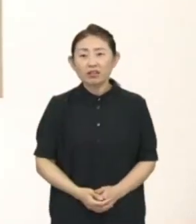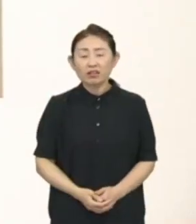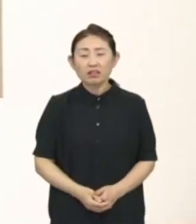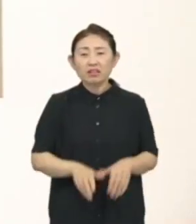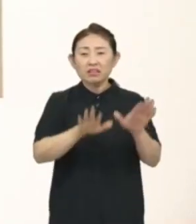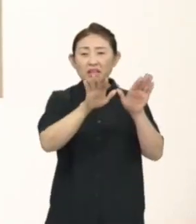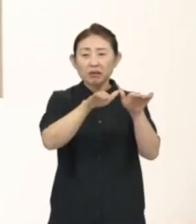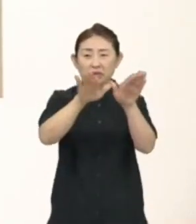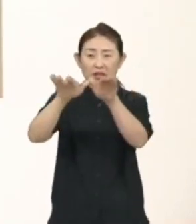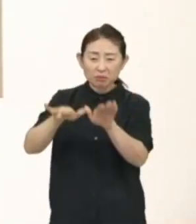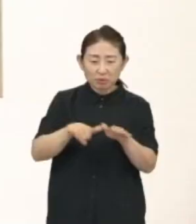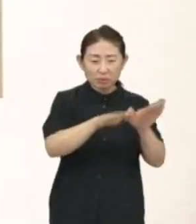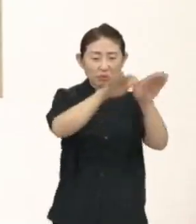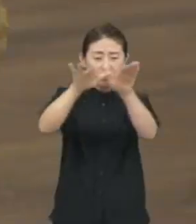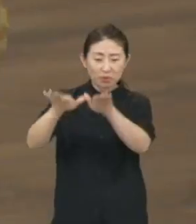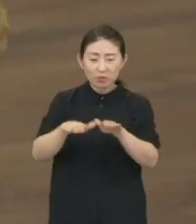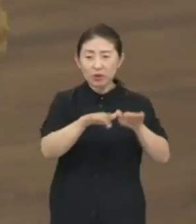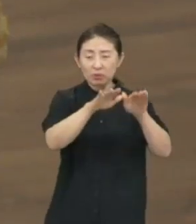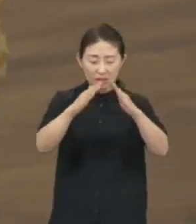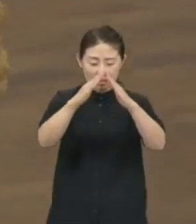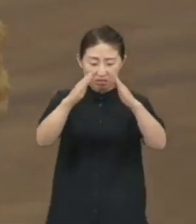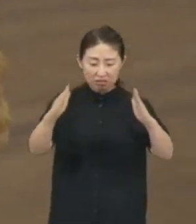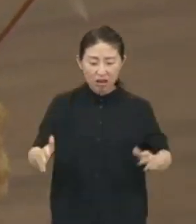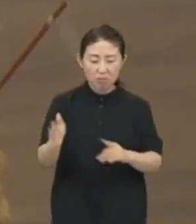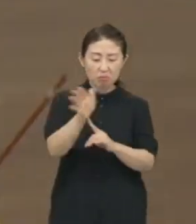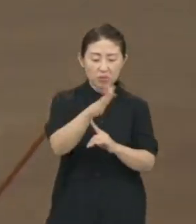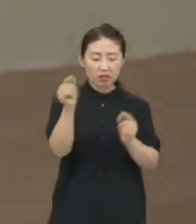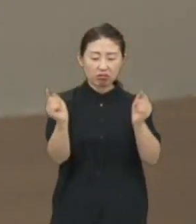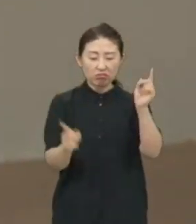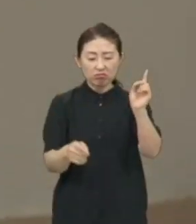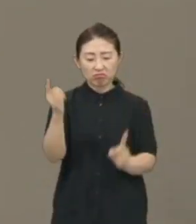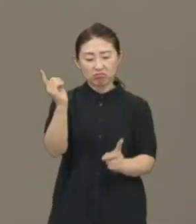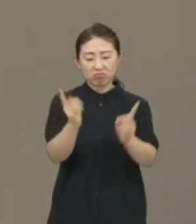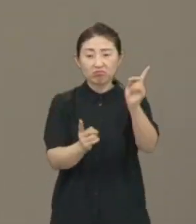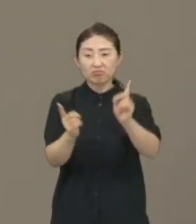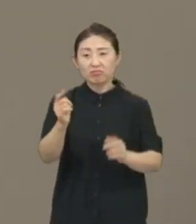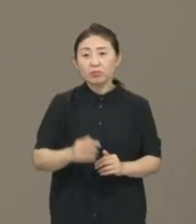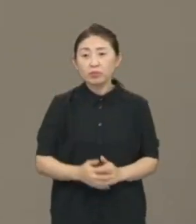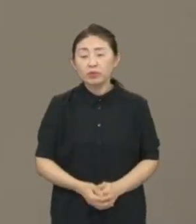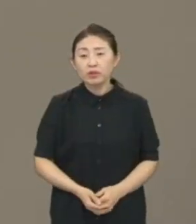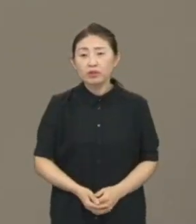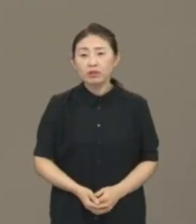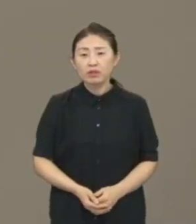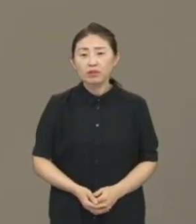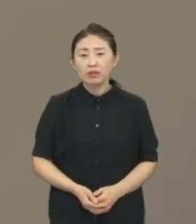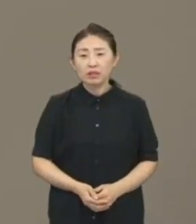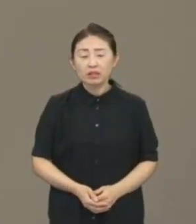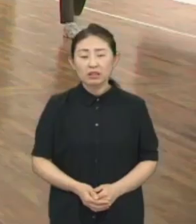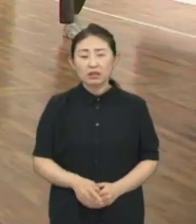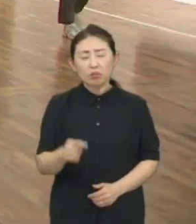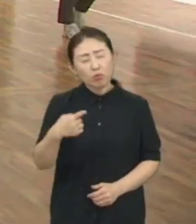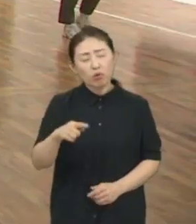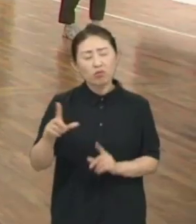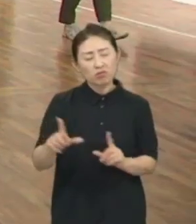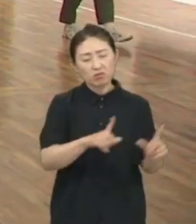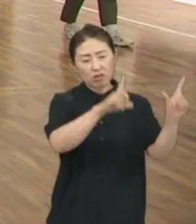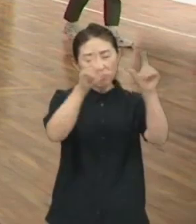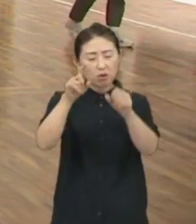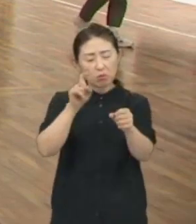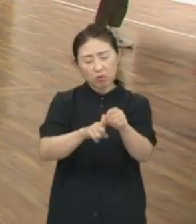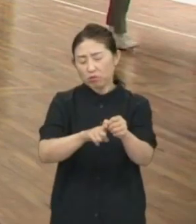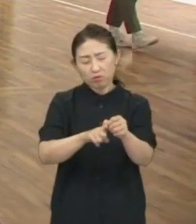나비가 빙빙 도는 노란 산에는 깃발 여러 개가 힘없이 꽂혀 있습니다. 삶의 목적을 잃은 채